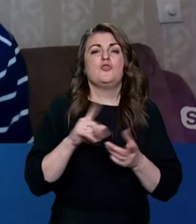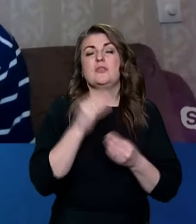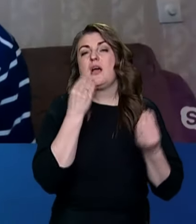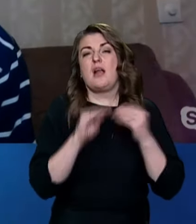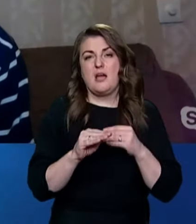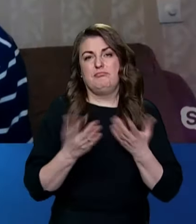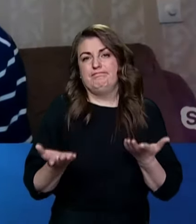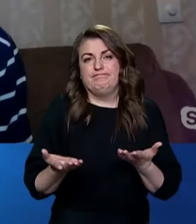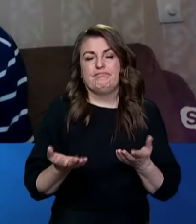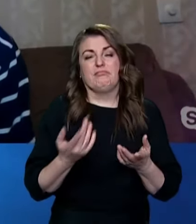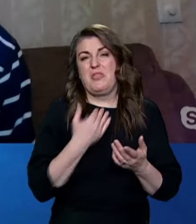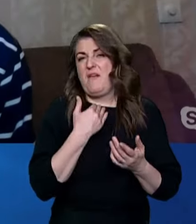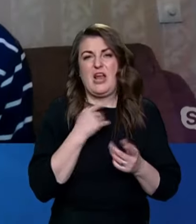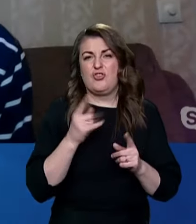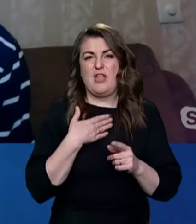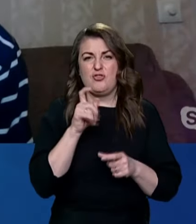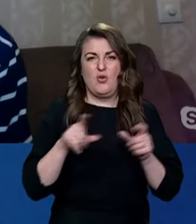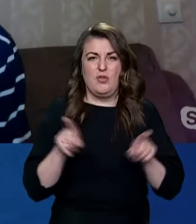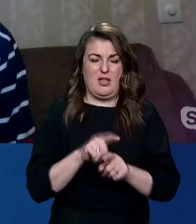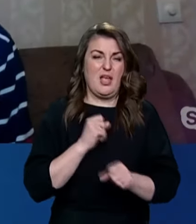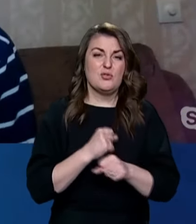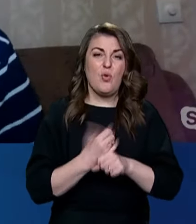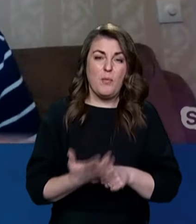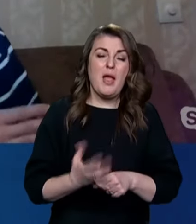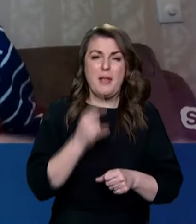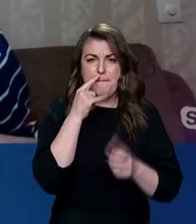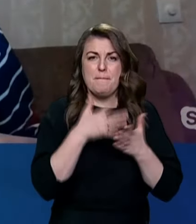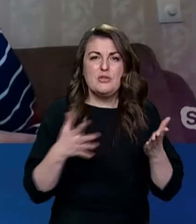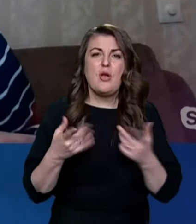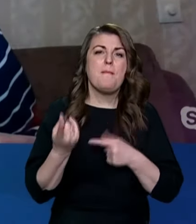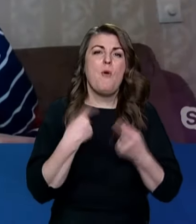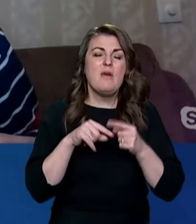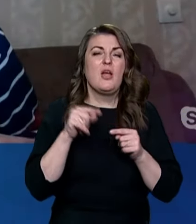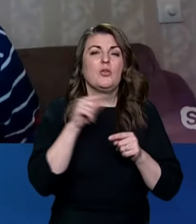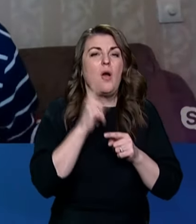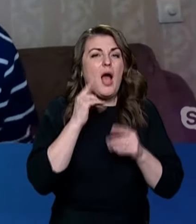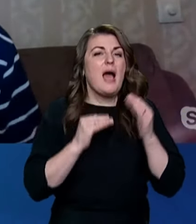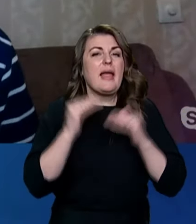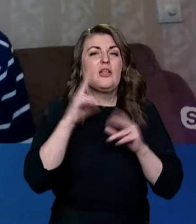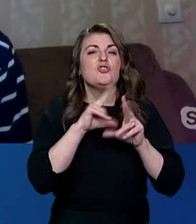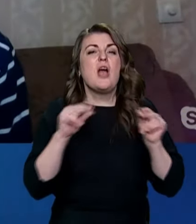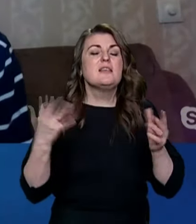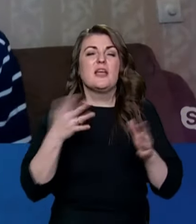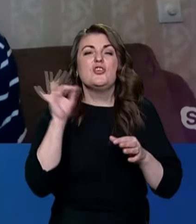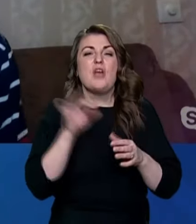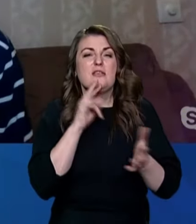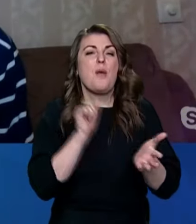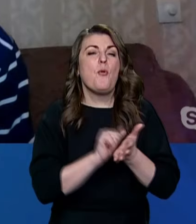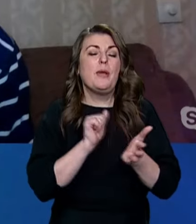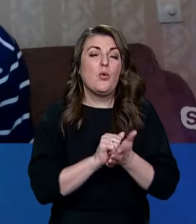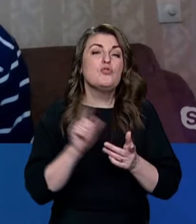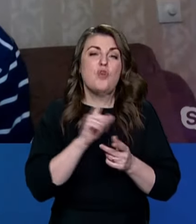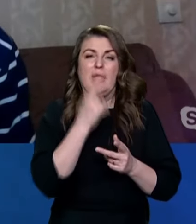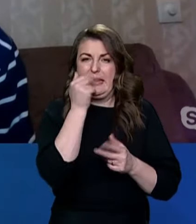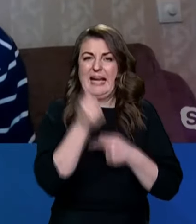краще, ну, навряд чи наші люди таке зроблять. Ба більше, повертаюся до того рейтингу щастя, який часто публікується,